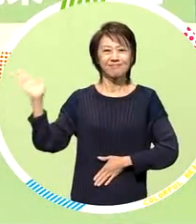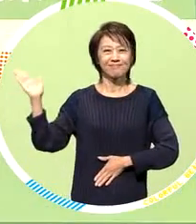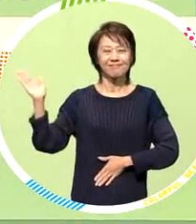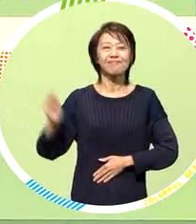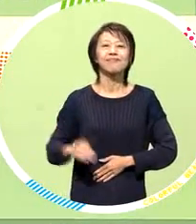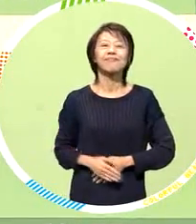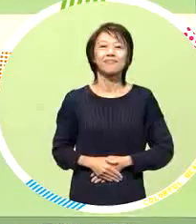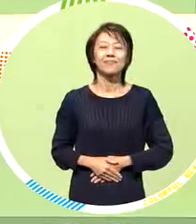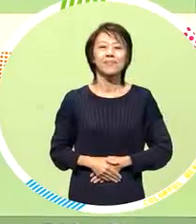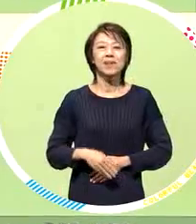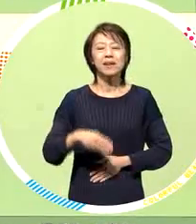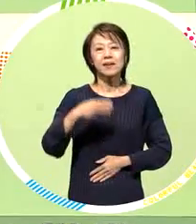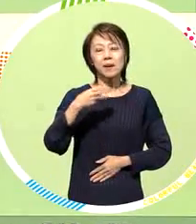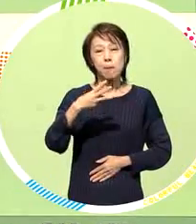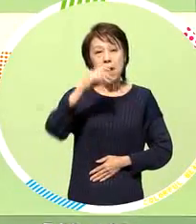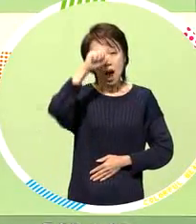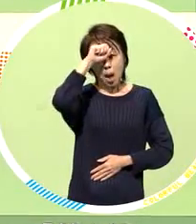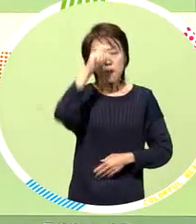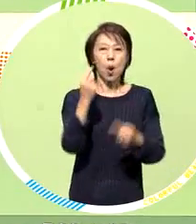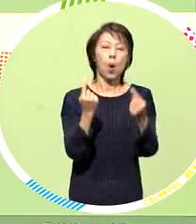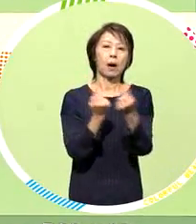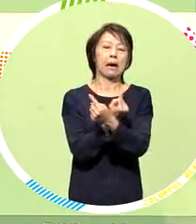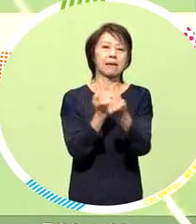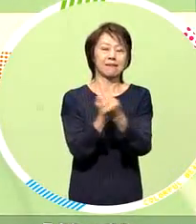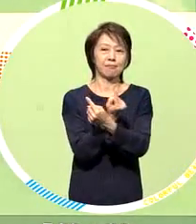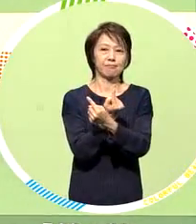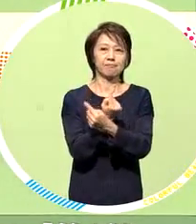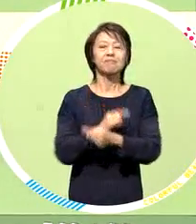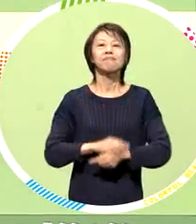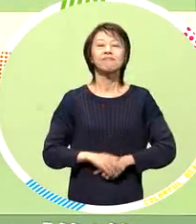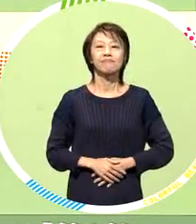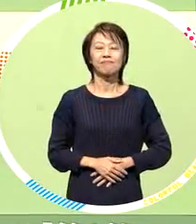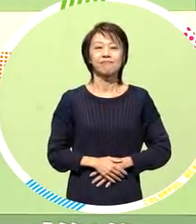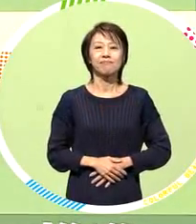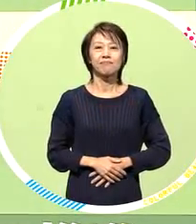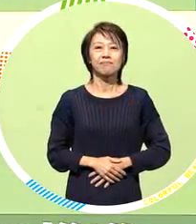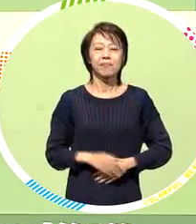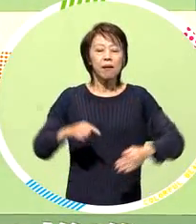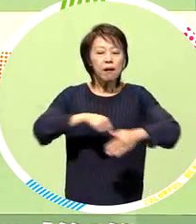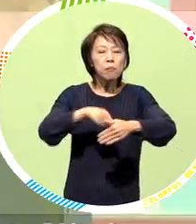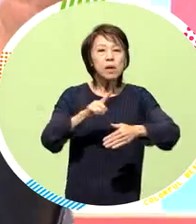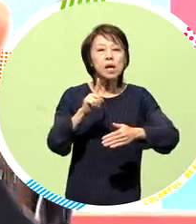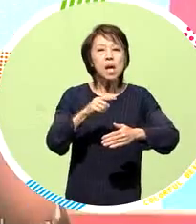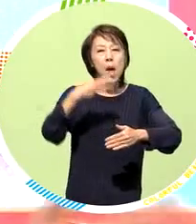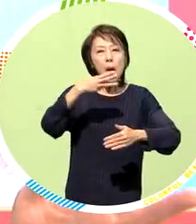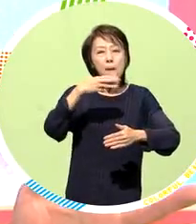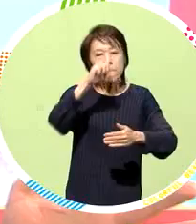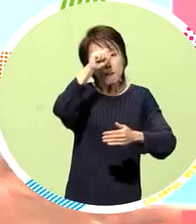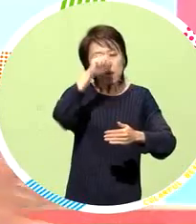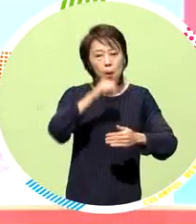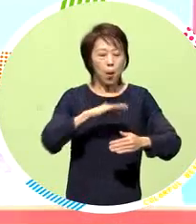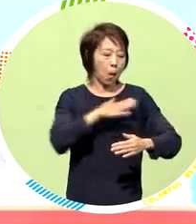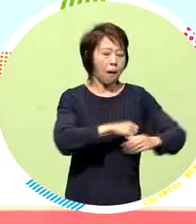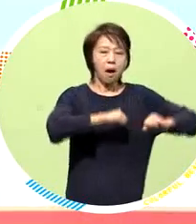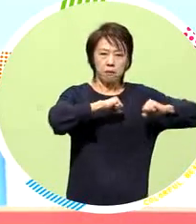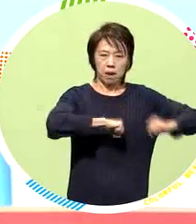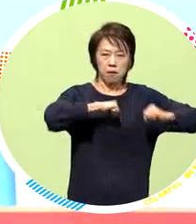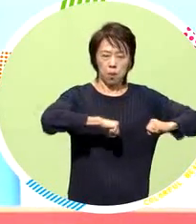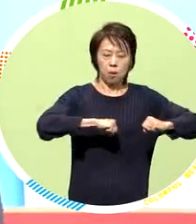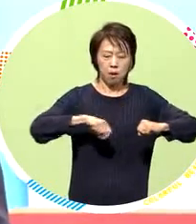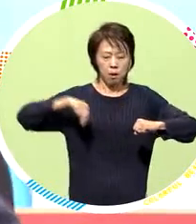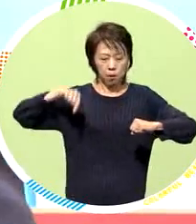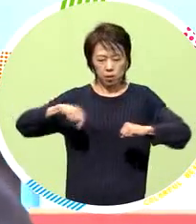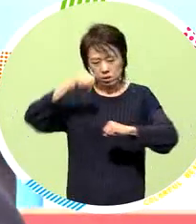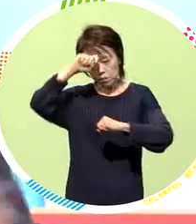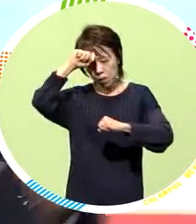ね当然3秒改善思うんだよねこれあの3秒と真っ白な健康があって真っ赤な病気がある